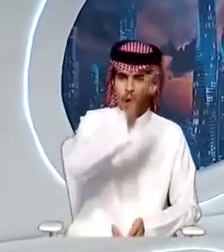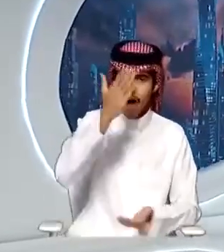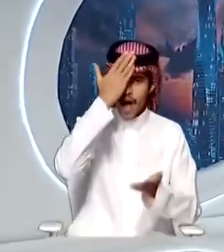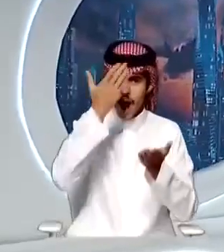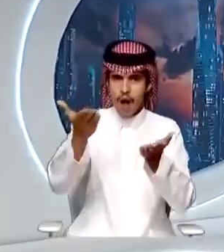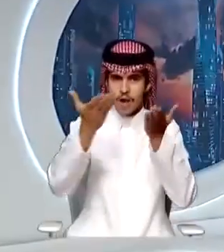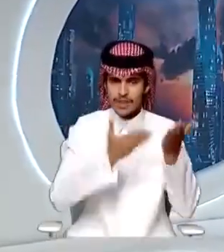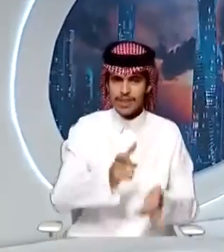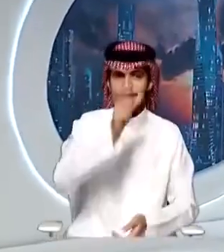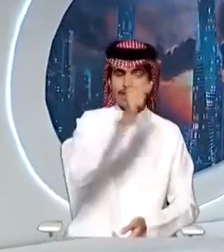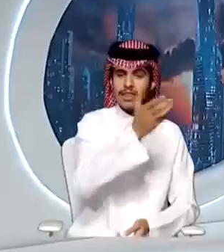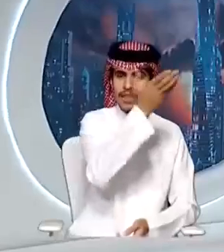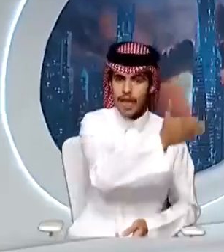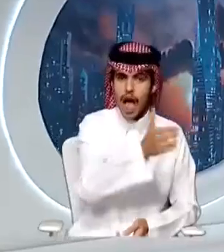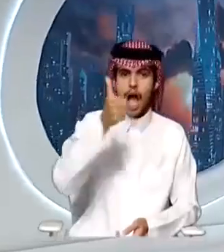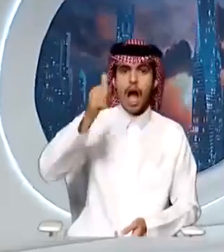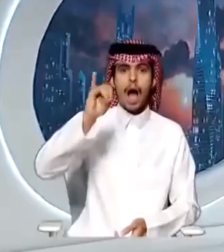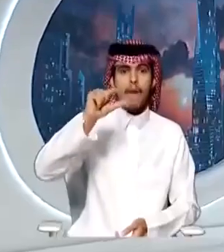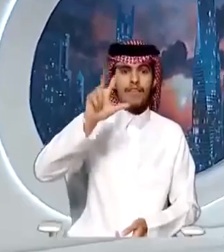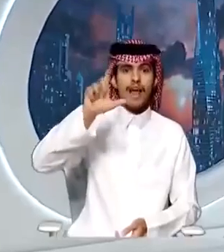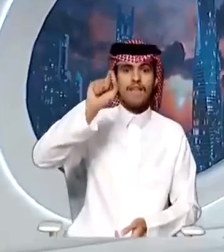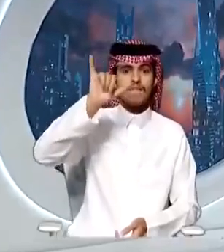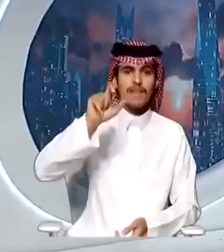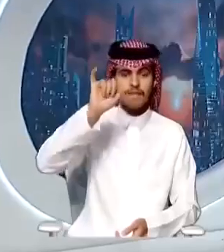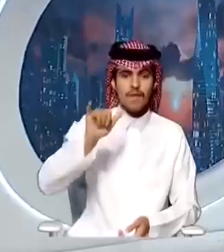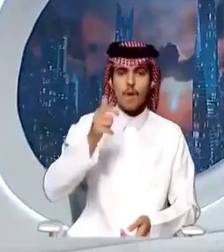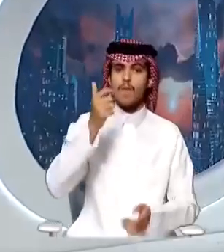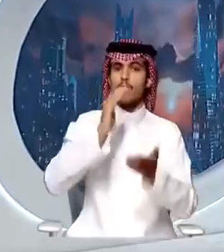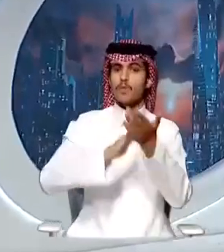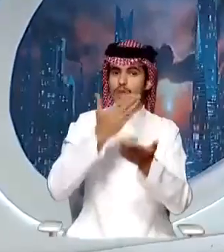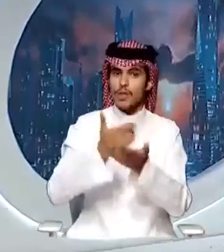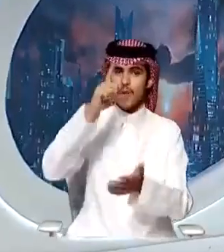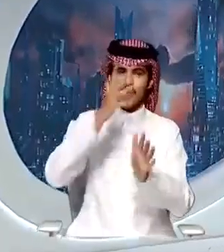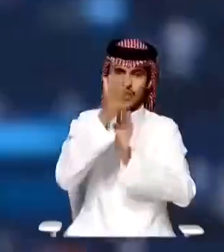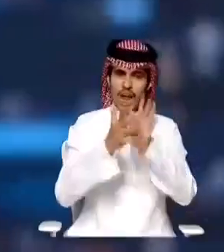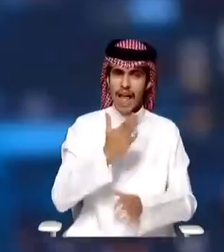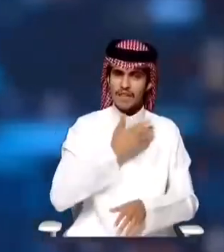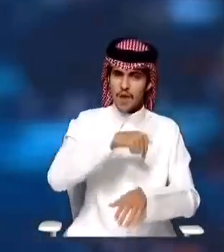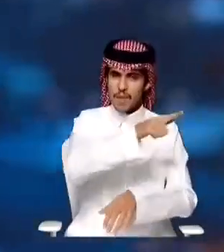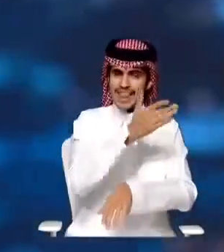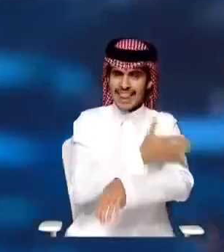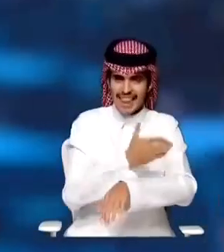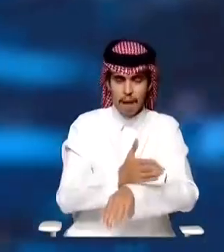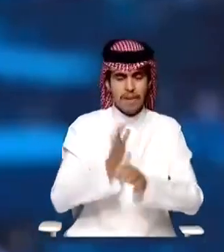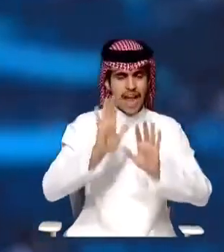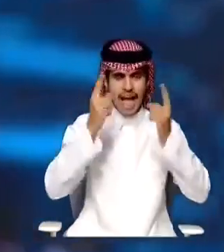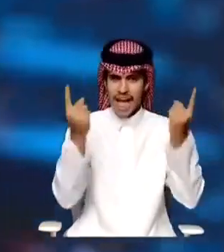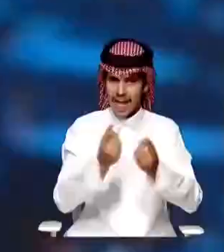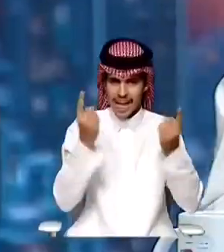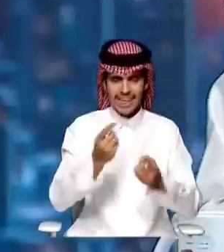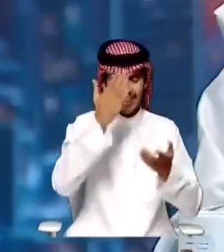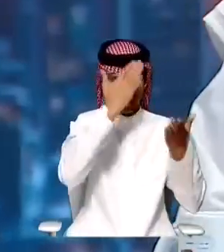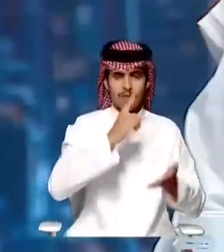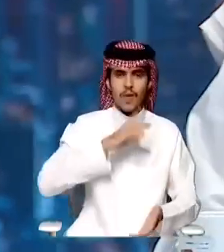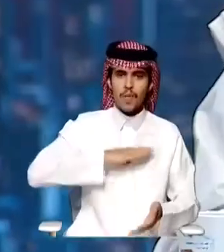باحمد الفيفي وهو مترجم لغه اشاره وبن تعبك معانا يا احمد اليوم الابد الله يسلمك وسلا الله يطول عمرك واجبنا